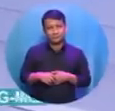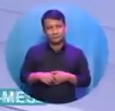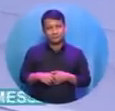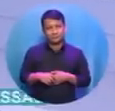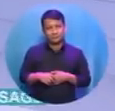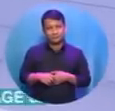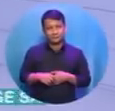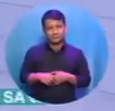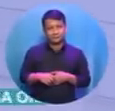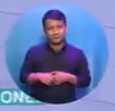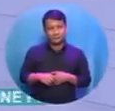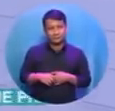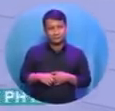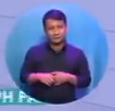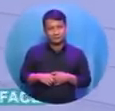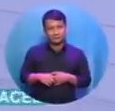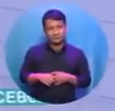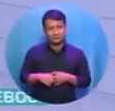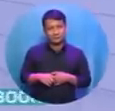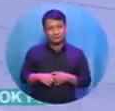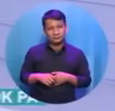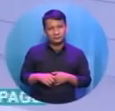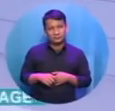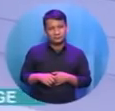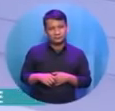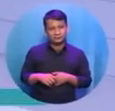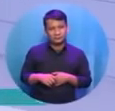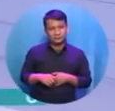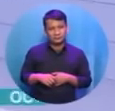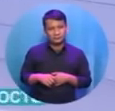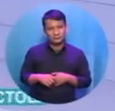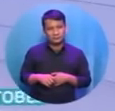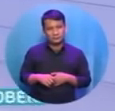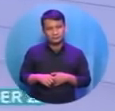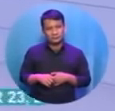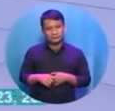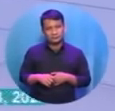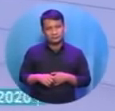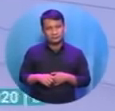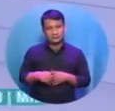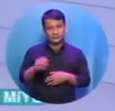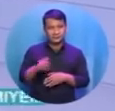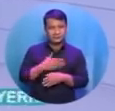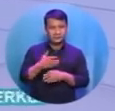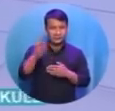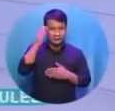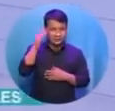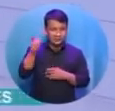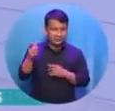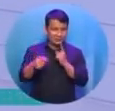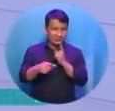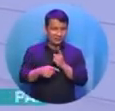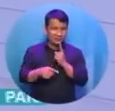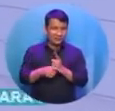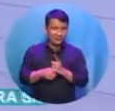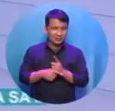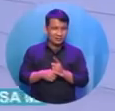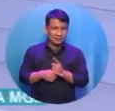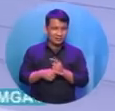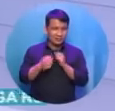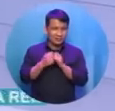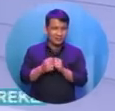Sige. Game! Ma'am! Ano man ang sumbong na dala, basta't alam niyang tama ay kakasama